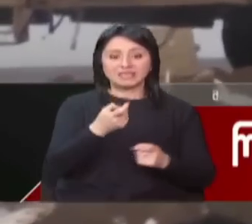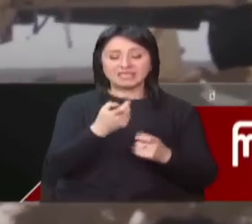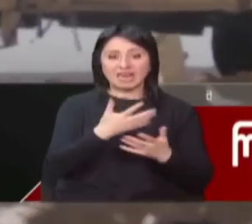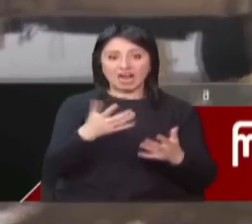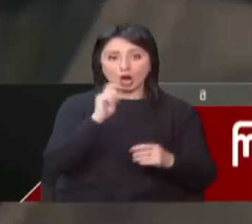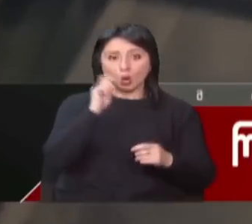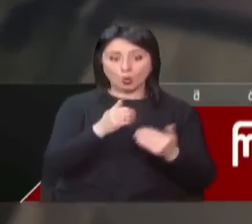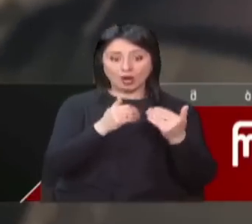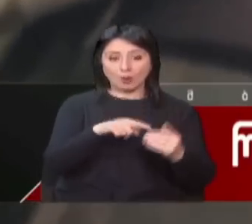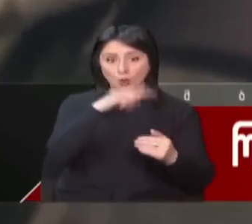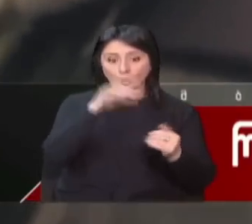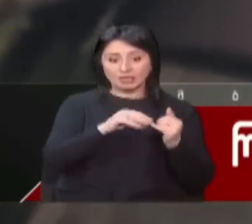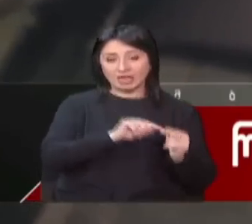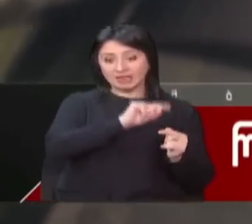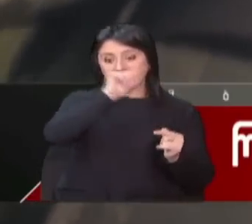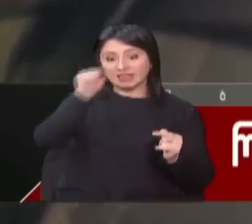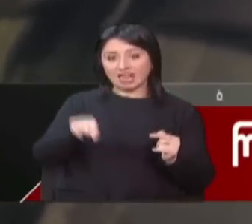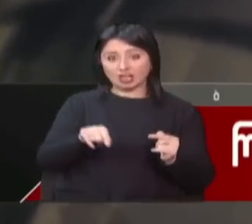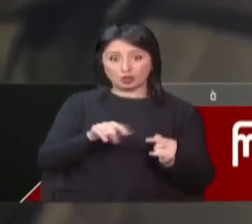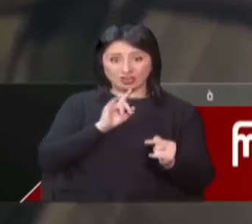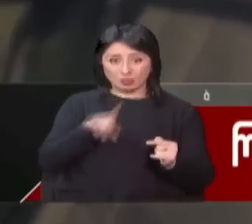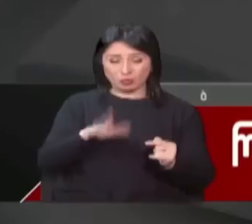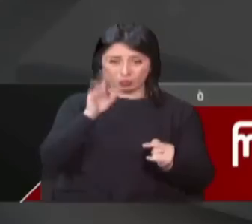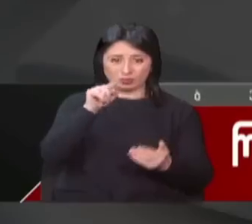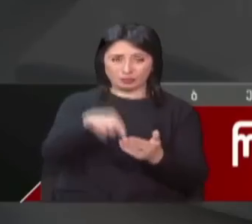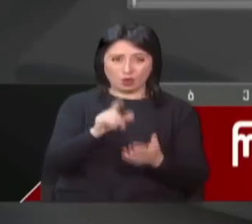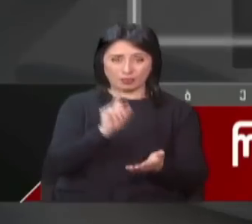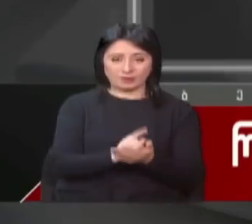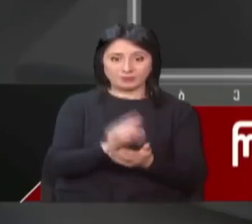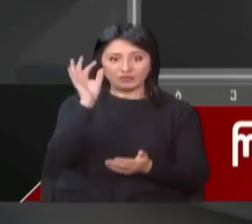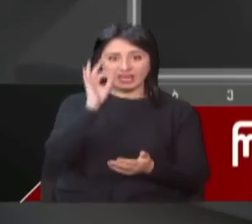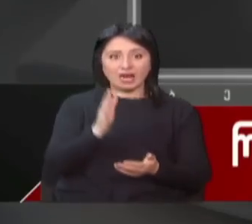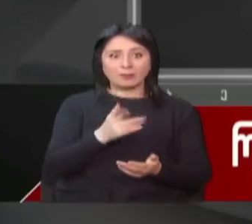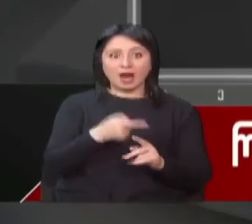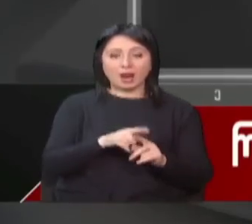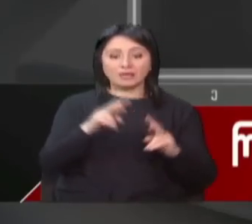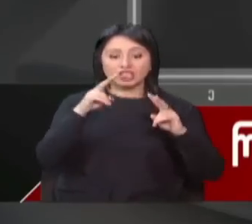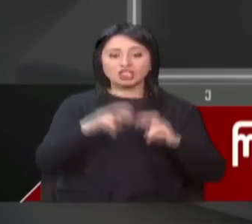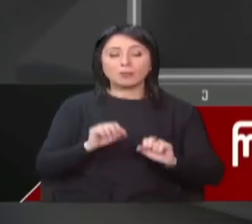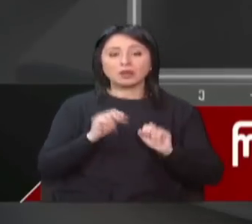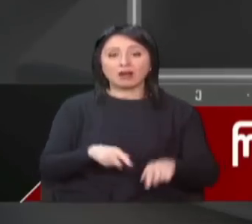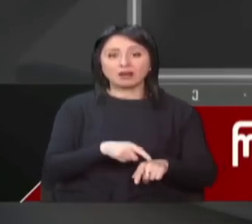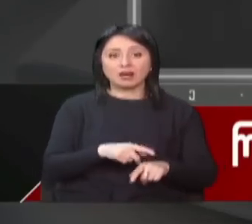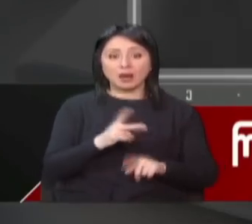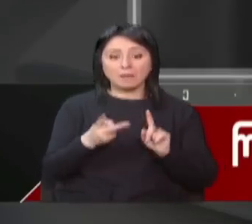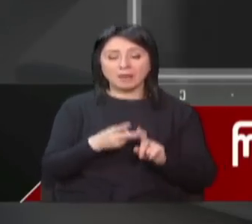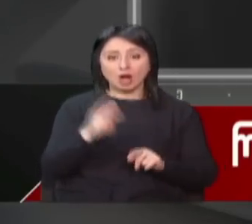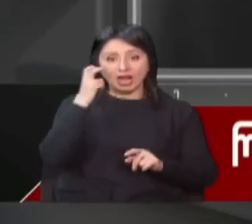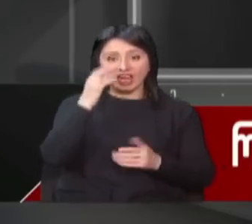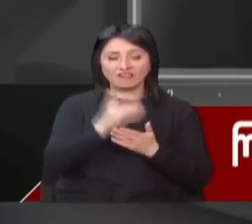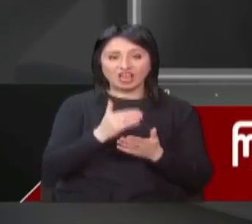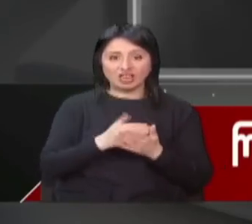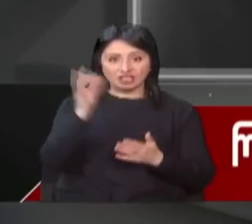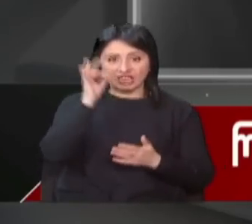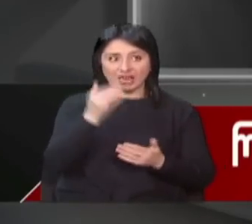იარაღი უკრაინის მიერ რუსეთის ტერიტორიაზე არ იყოს გამოყენებული. Germania s-a arătat sami შემოწმების საშუალება. Მეორეც, Kievის